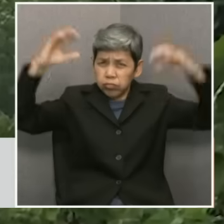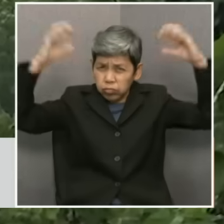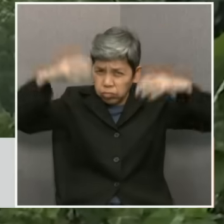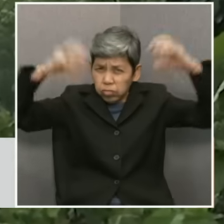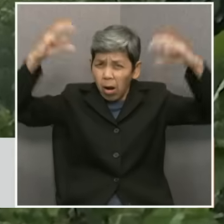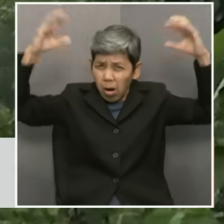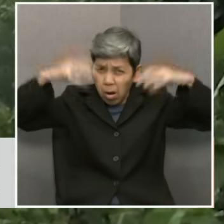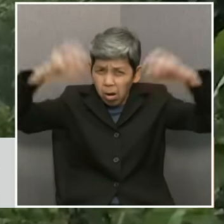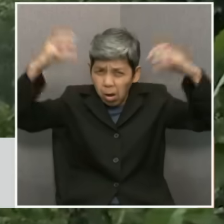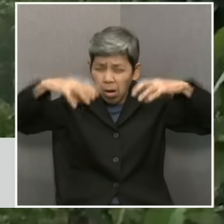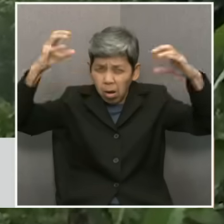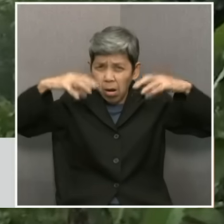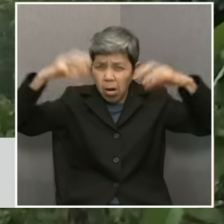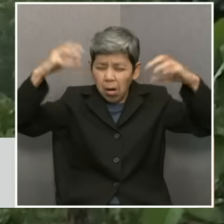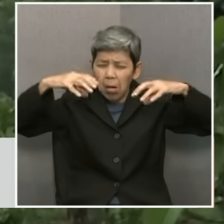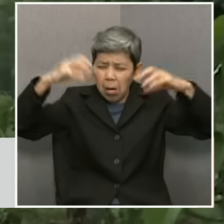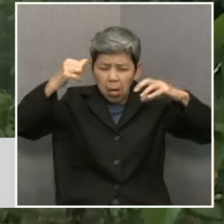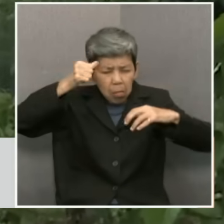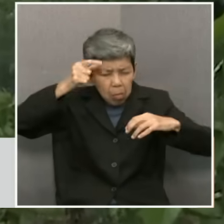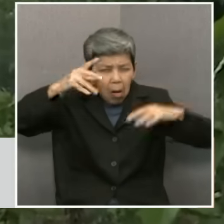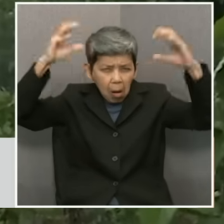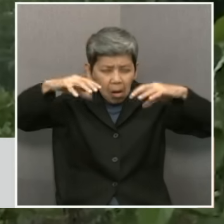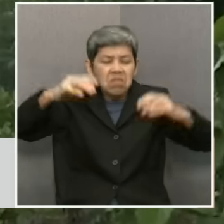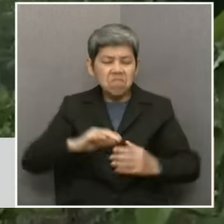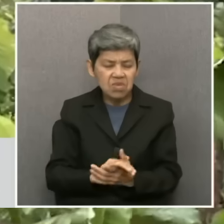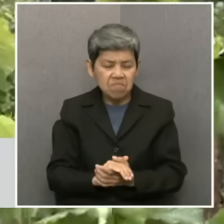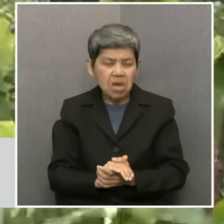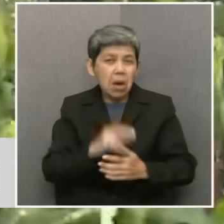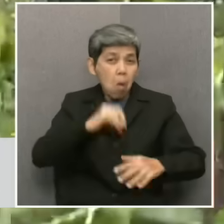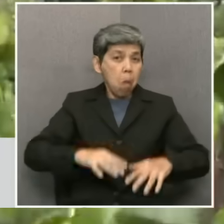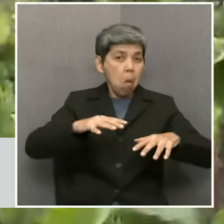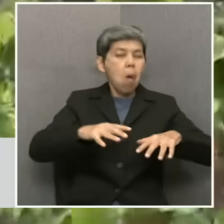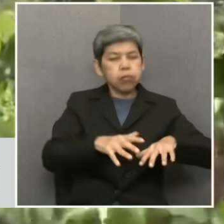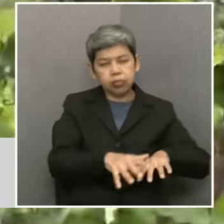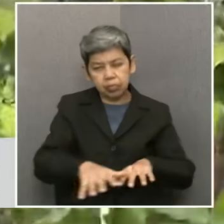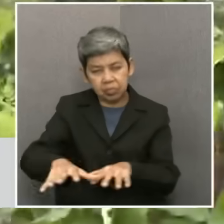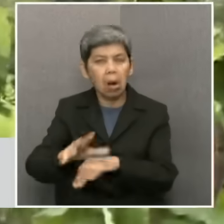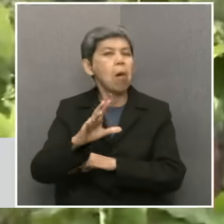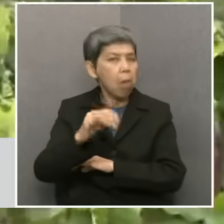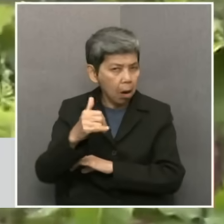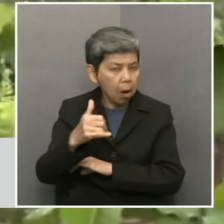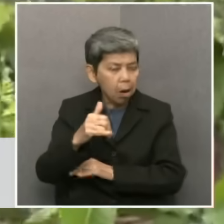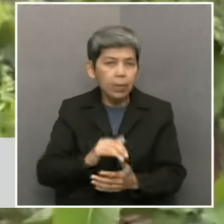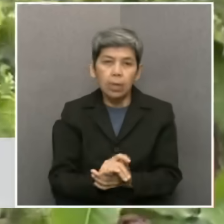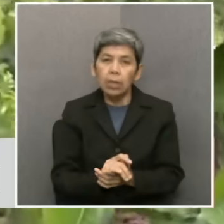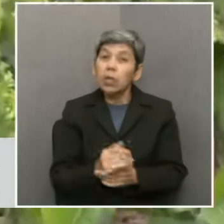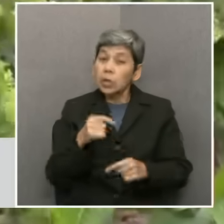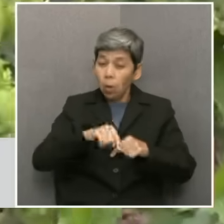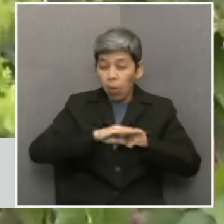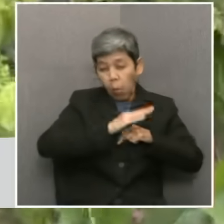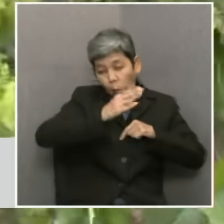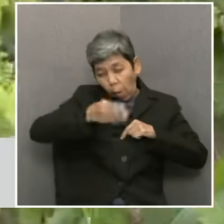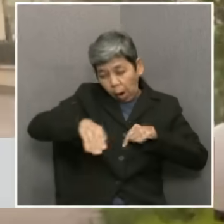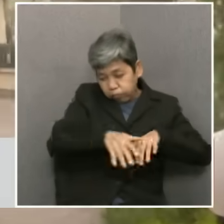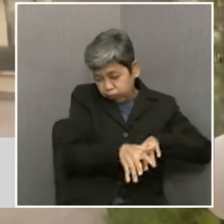ถึงหนักมากและฝนที่ตกสะสมซึ่งอาจทำให้เกิดน้ำท่วมฉับพลันและน้ำป่าหลากโดยเฉพาะพื้นที่ลาดเชิง